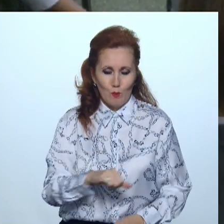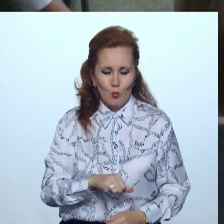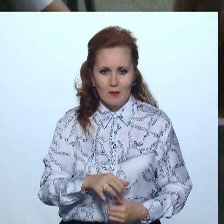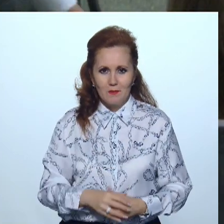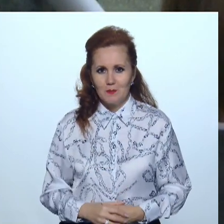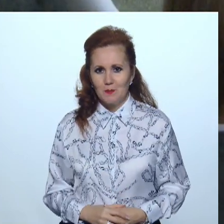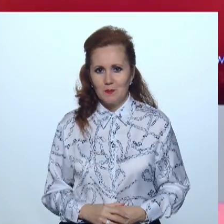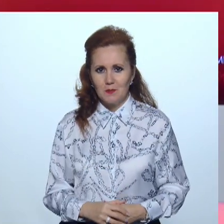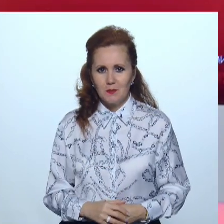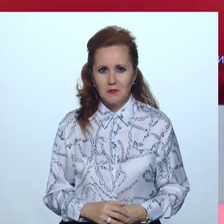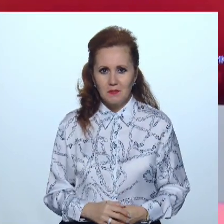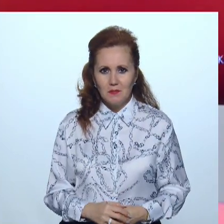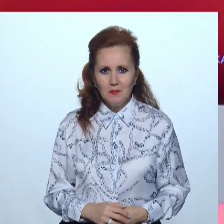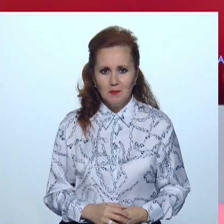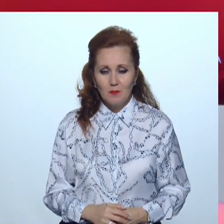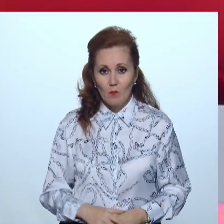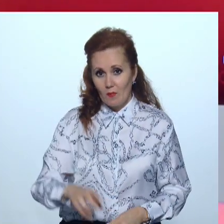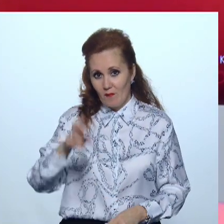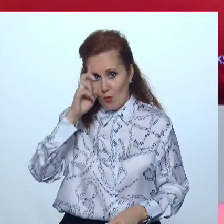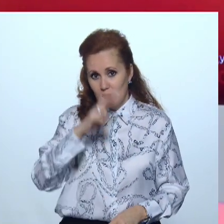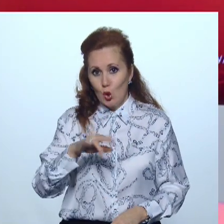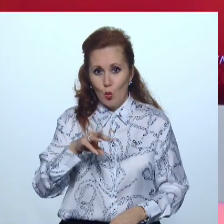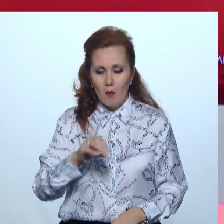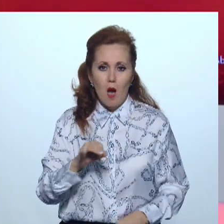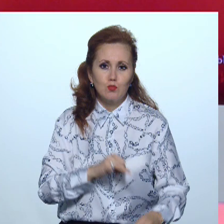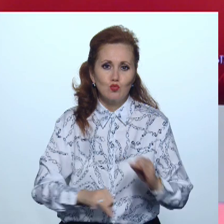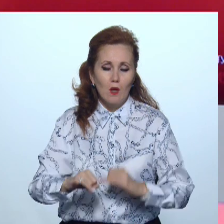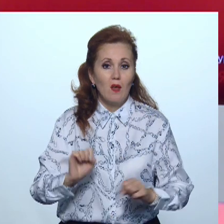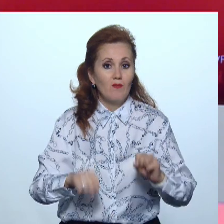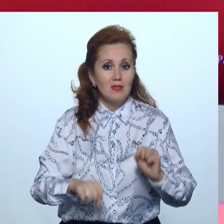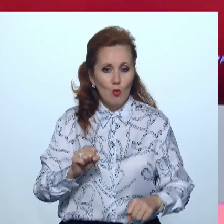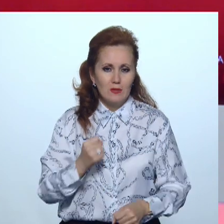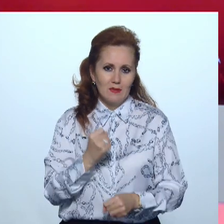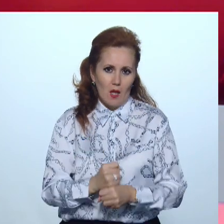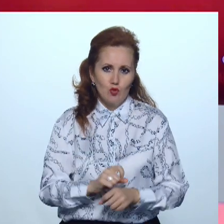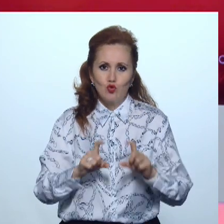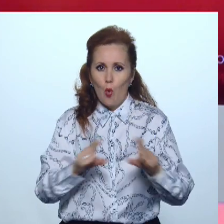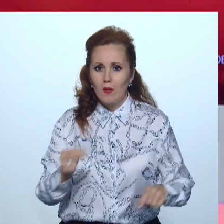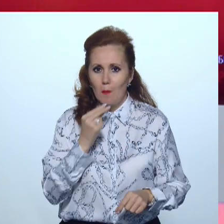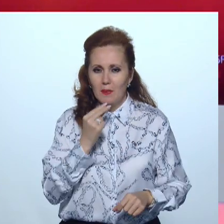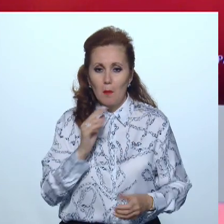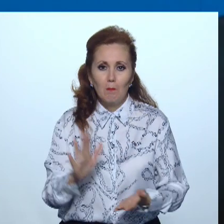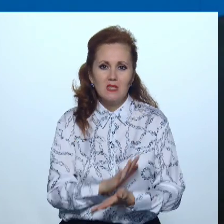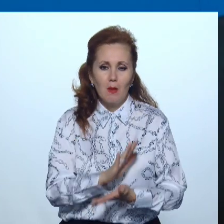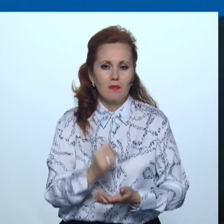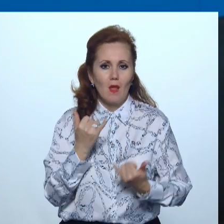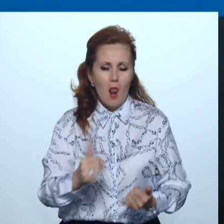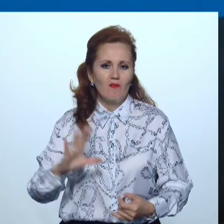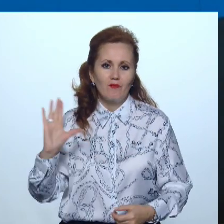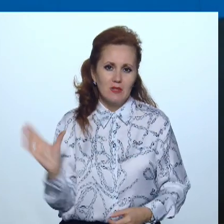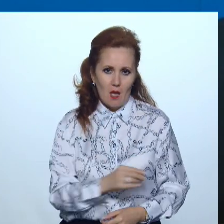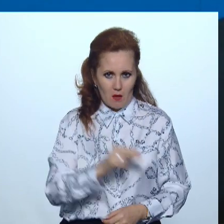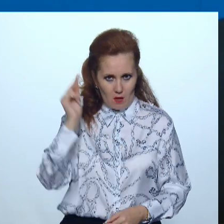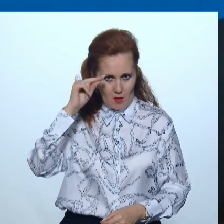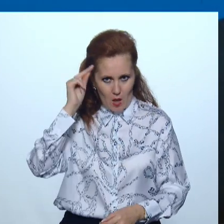новости. А в Госдуме обсуждается возможность сделать школьное питание бесплатным для всех классов. Сегодня об этом рассказали